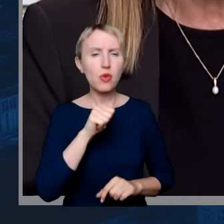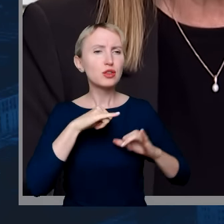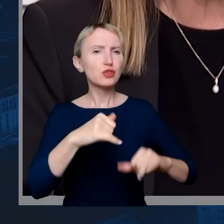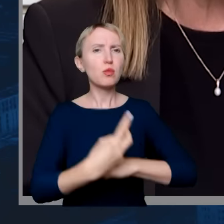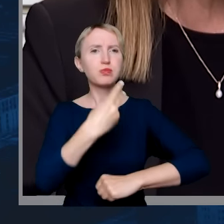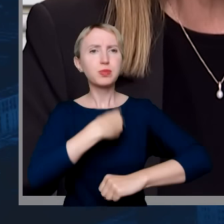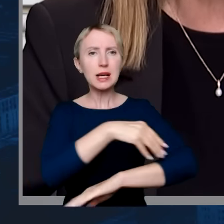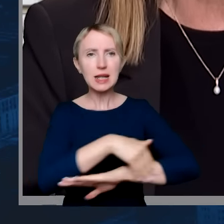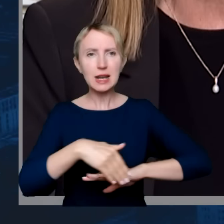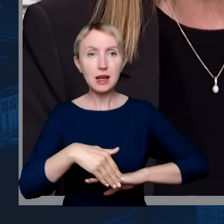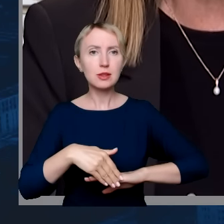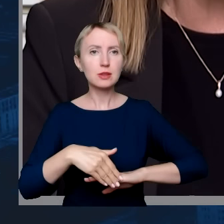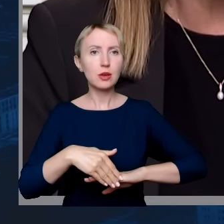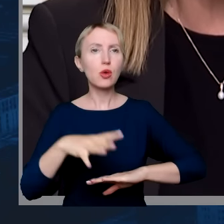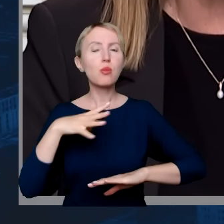granicę, obrażano